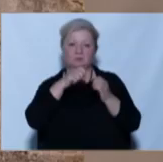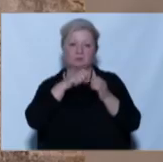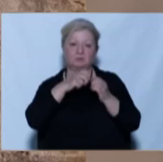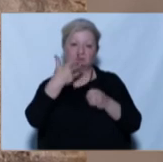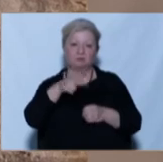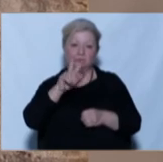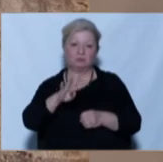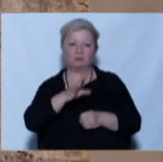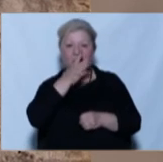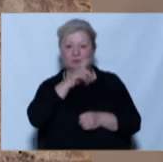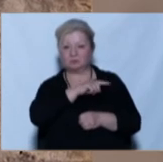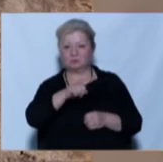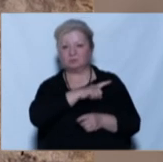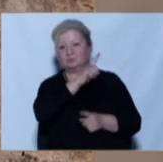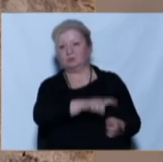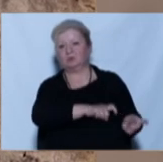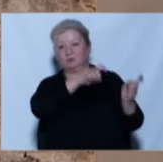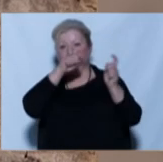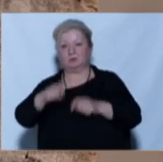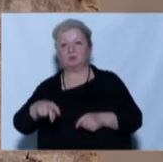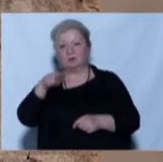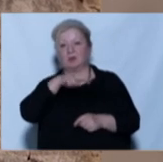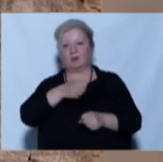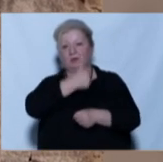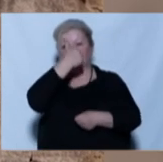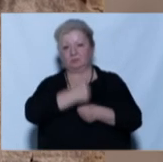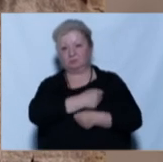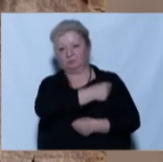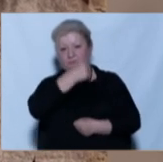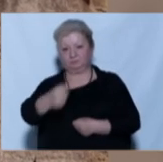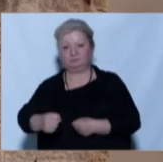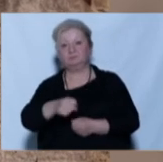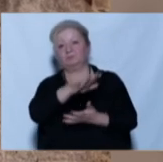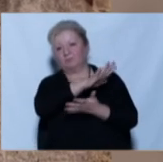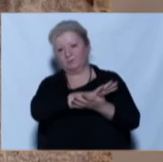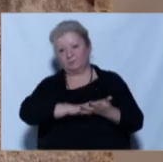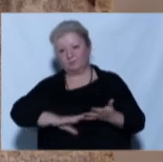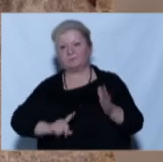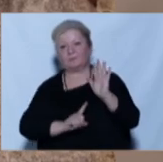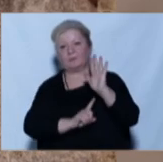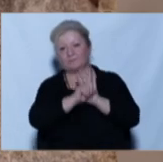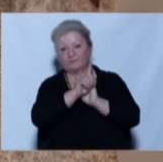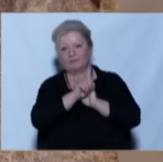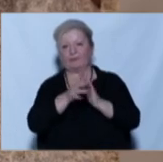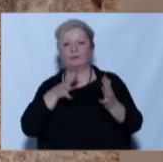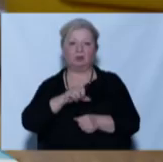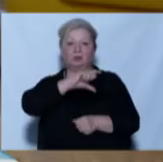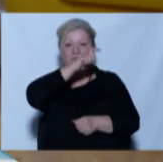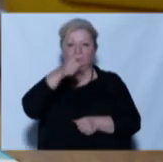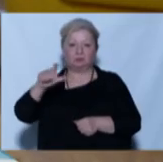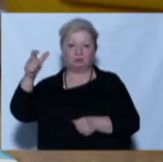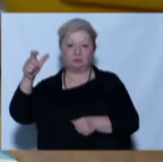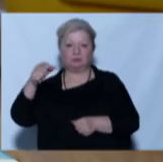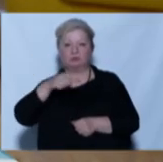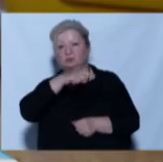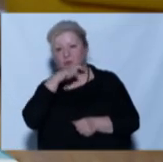1824 წლიდან შამილი ჩაუდგა დაღესტანს სათავეში და გააგრძელა დაწყებული ბრძოლა დამოუკიდებლობისათვის. რუსეთსა